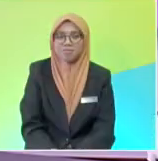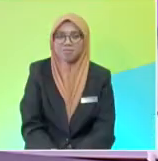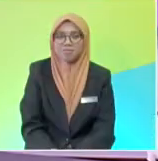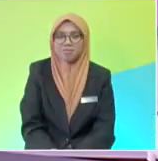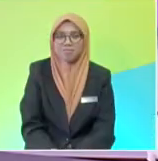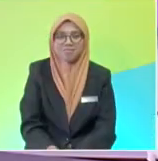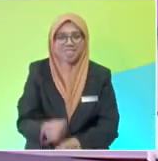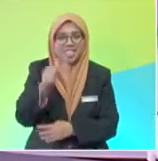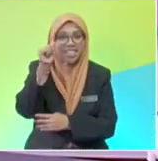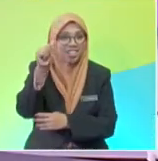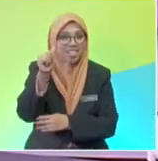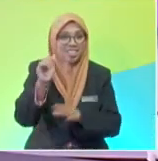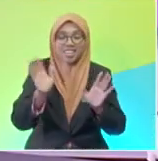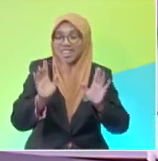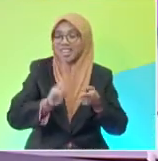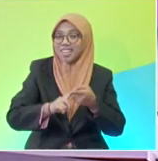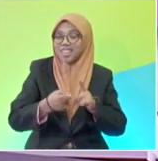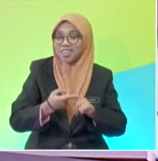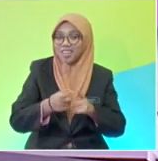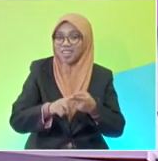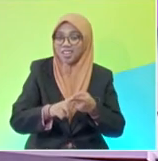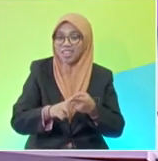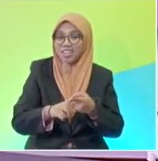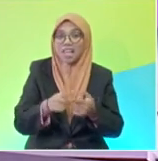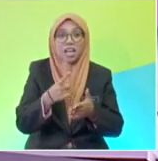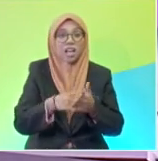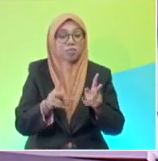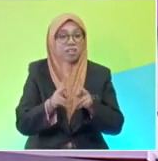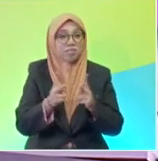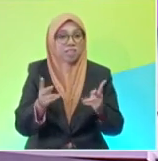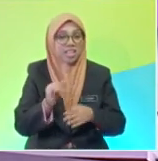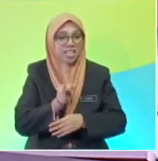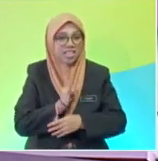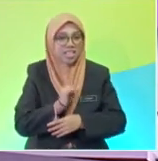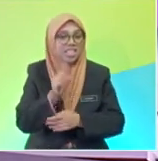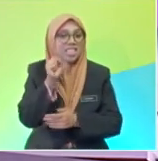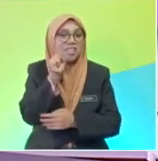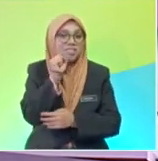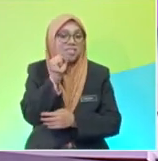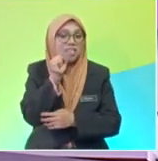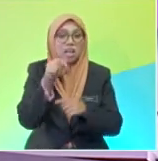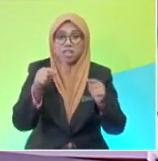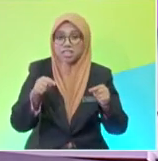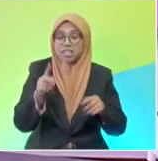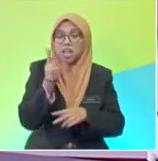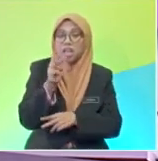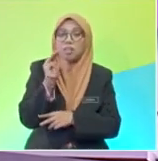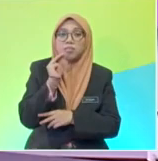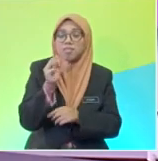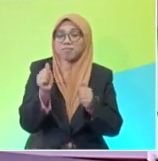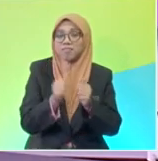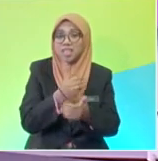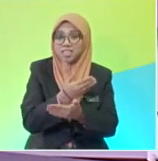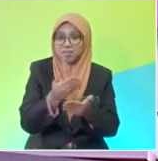Assalamualaikum. Hai kawan-kawan. Apa khabar? Saya Syamira Nazir. Hari ini, Kak Mira dengan anda semua, kita